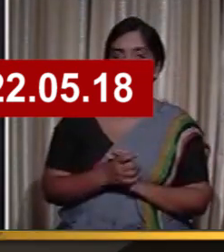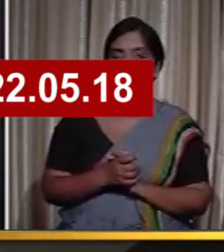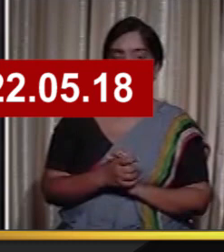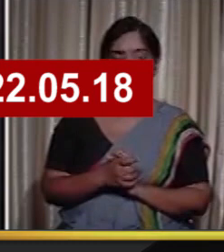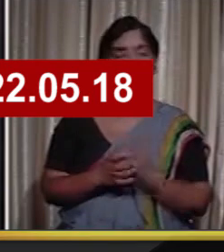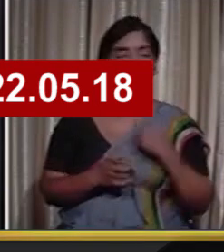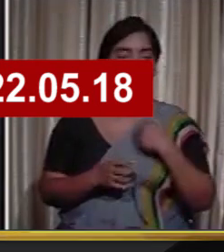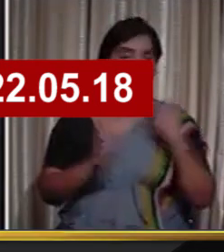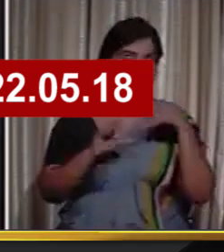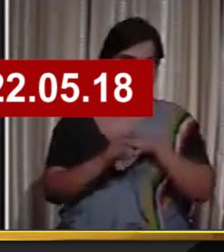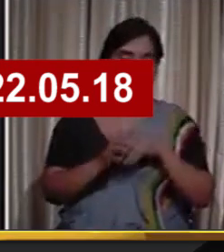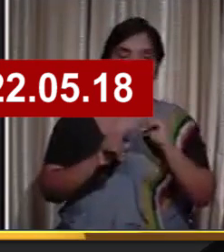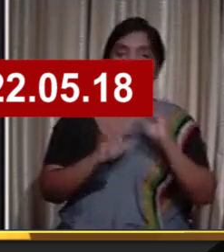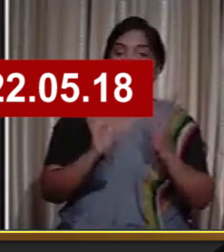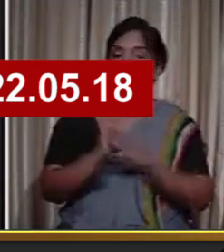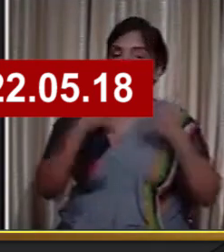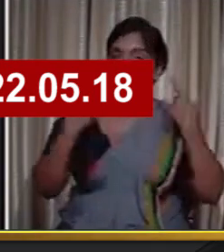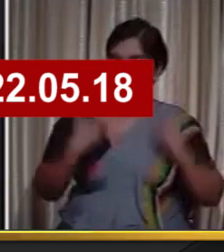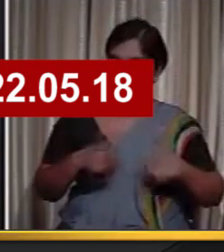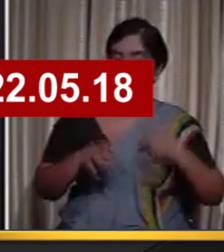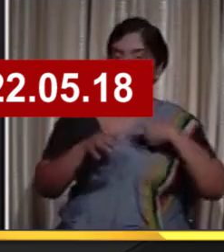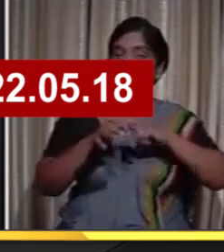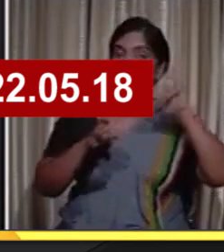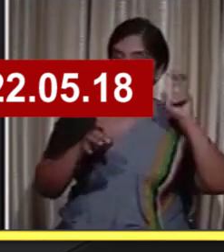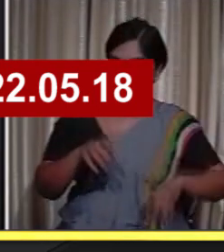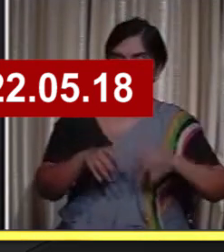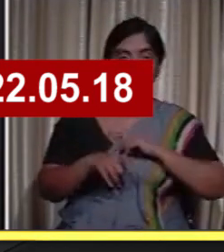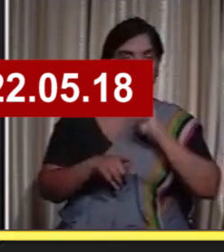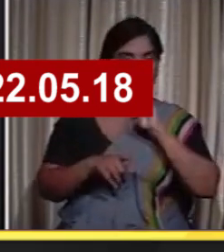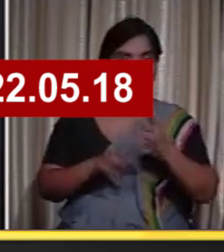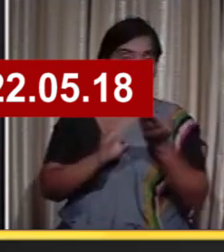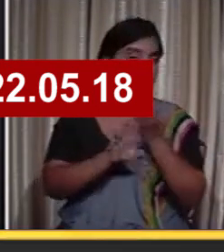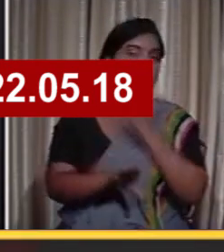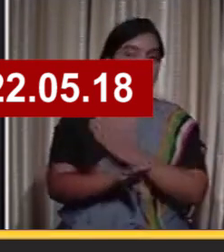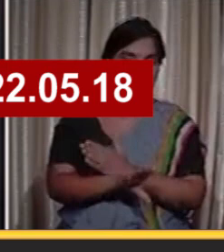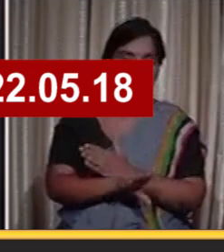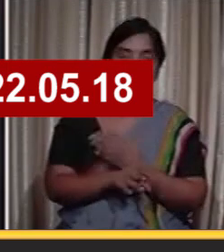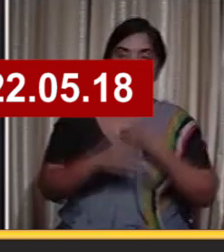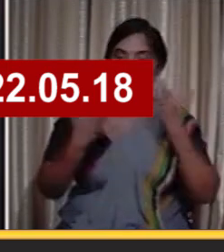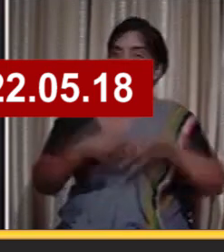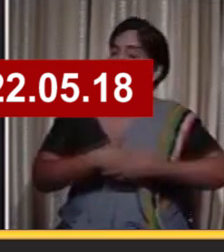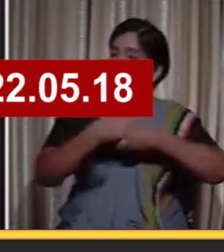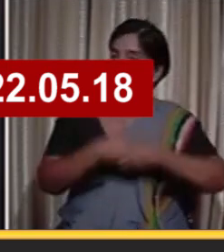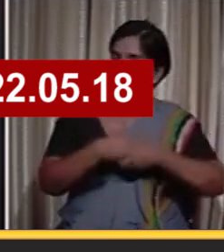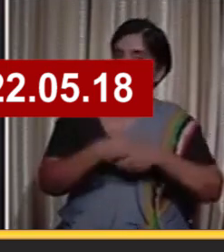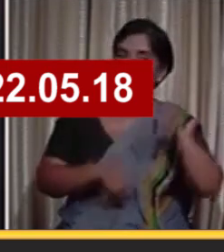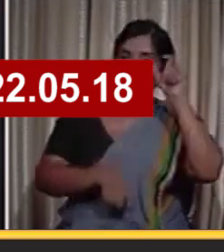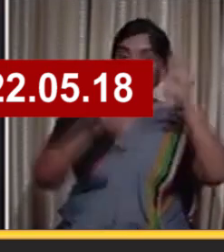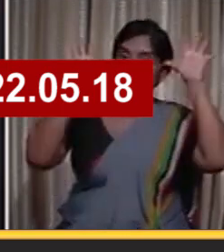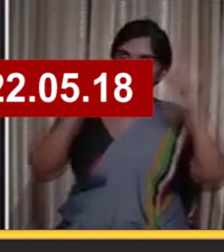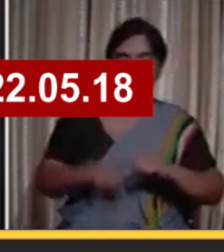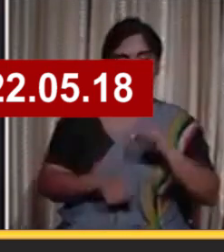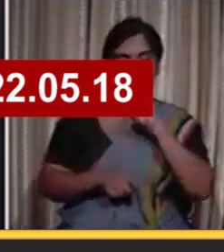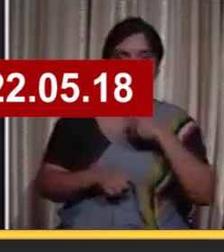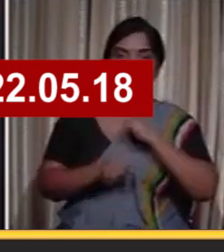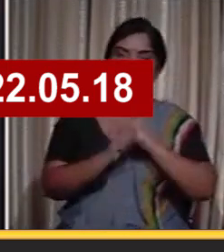ape hitapu agramaathya mahinda rajapaksha mathuma duren iwath wena bawa dannwala ඊට කලින් දවසේ එතුමාට සම්බු දෙන්න සුබ පතන්න පිරිස් රැගෙන එන්නේ කියලා අපි